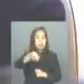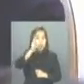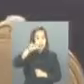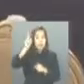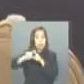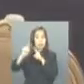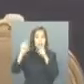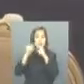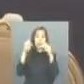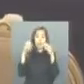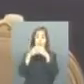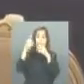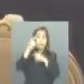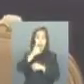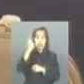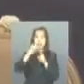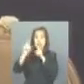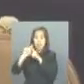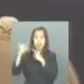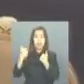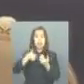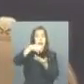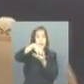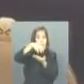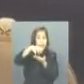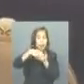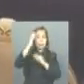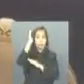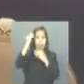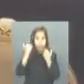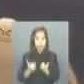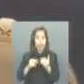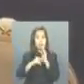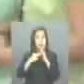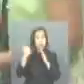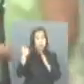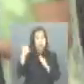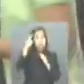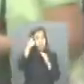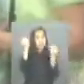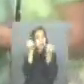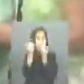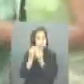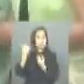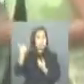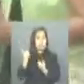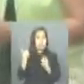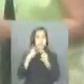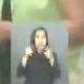มนุมพร้อมทั้งปฏิเสธการใช้สถานการณ์ปราศัยนี้ที่อาจจะมีความวุ่นวายเกิดขึ้นเพื่อล้มการเลือกตั้